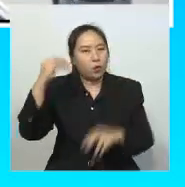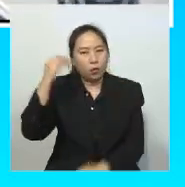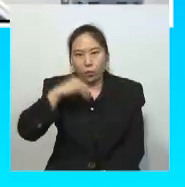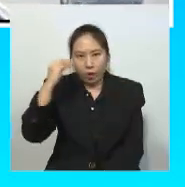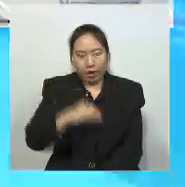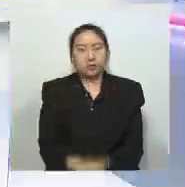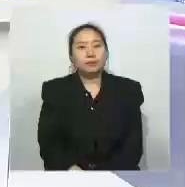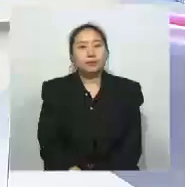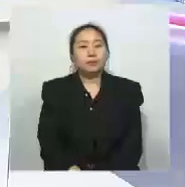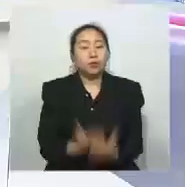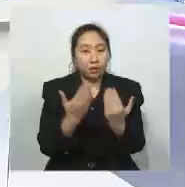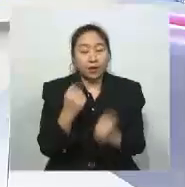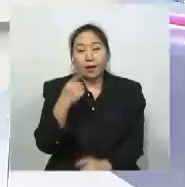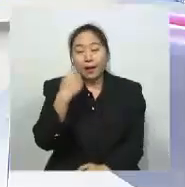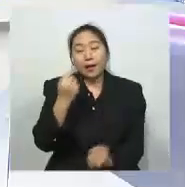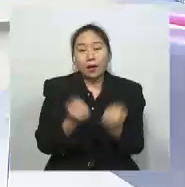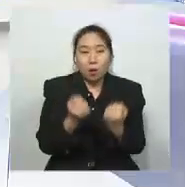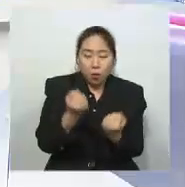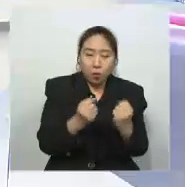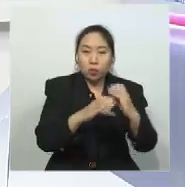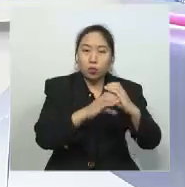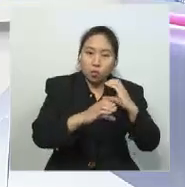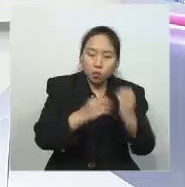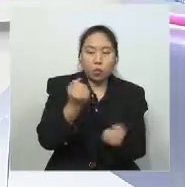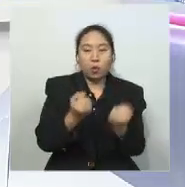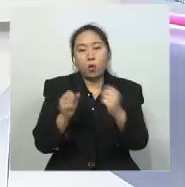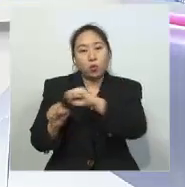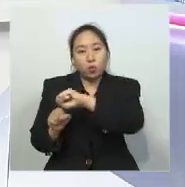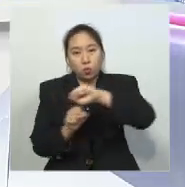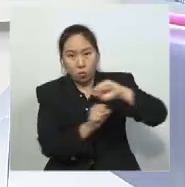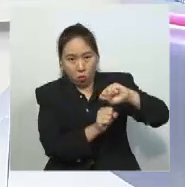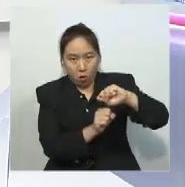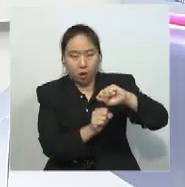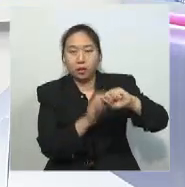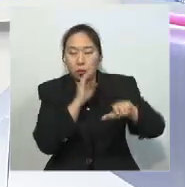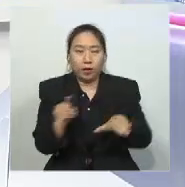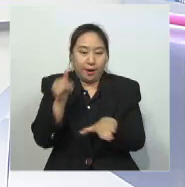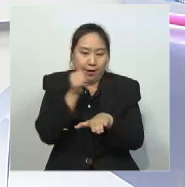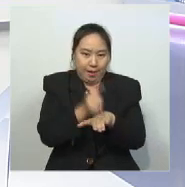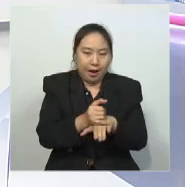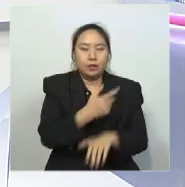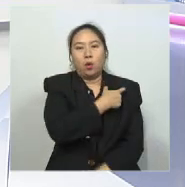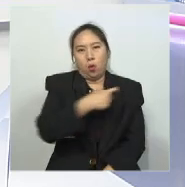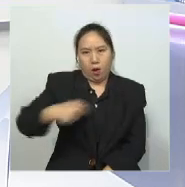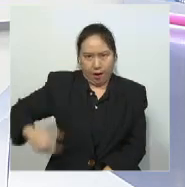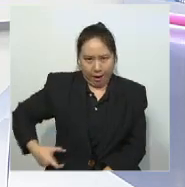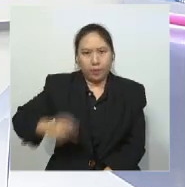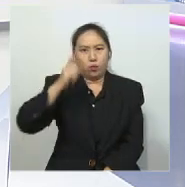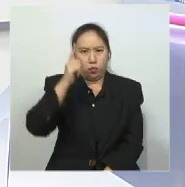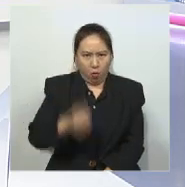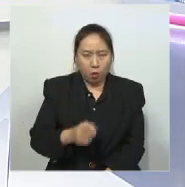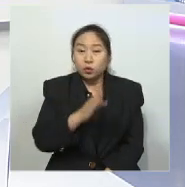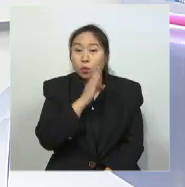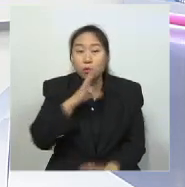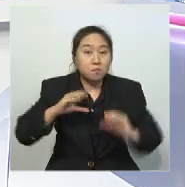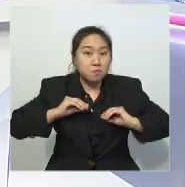นี้ใครที่เดินทางโดยรถโดยสารสาธารณะไม่ว่าจะเป็นรถตู้หรือว่ารถทัวร์เนี่ยเวลาขึ้นรถต้องคาดเข็มขัดนิรภัยนะคะเพราะว่าถ้